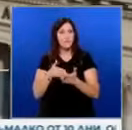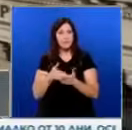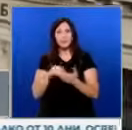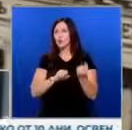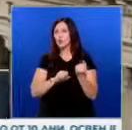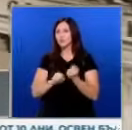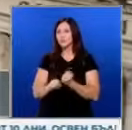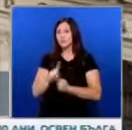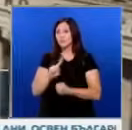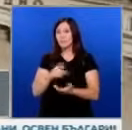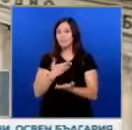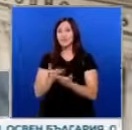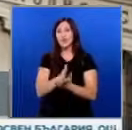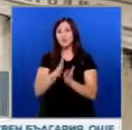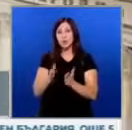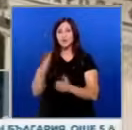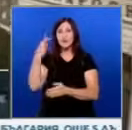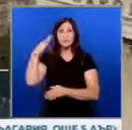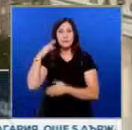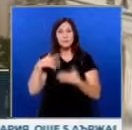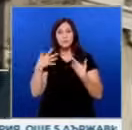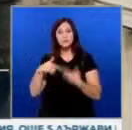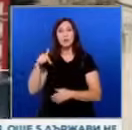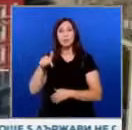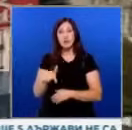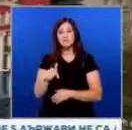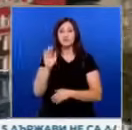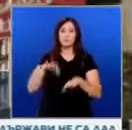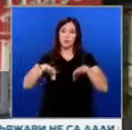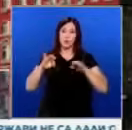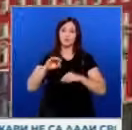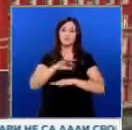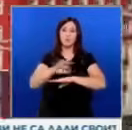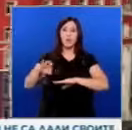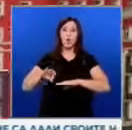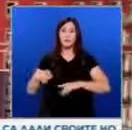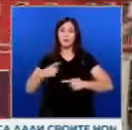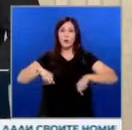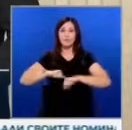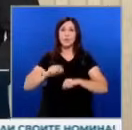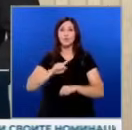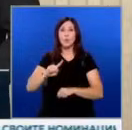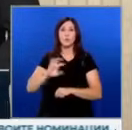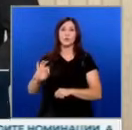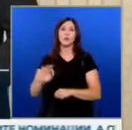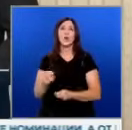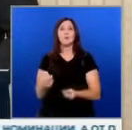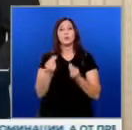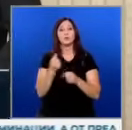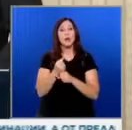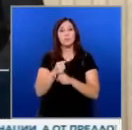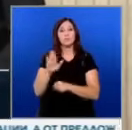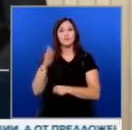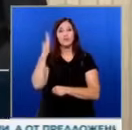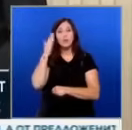че Конституцията не поставя срокове, президентът поиска от Главчев да е готов с проекто кабинет до понеделник. При добра работа от